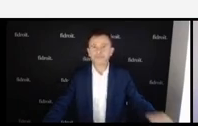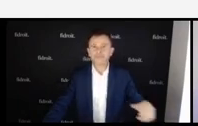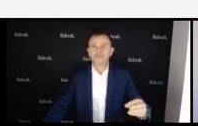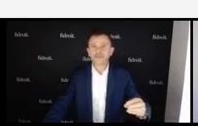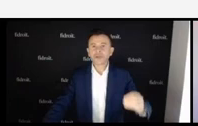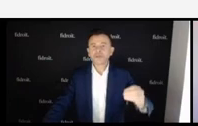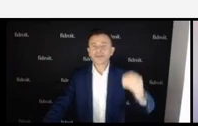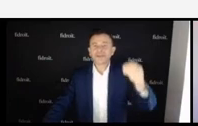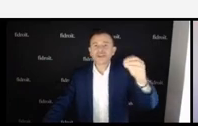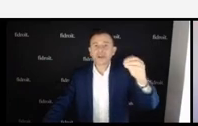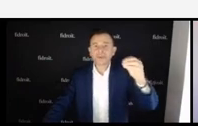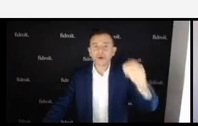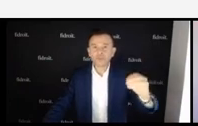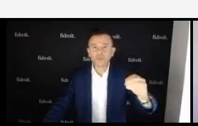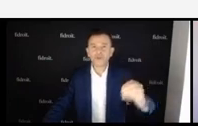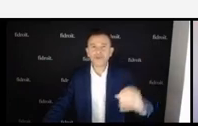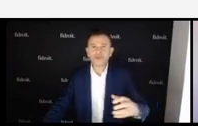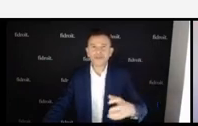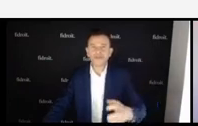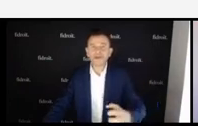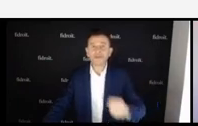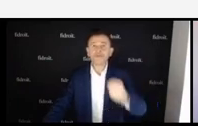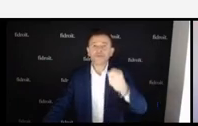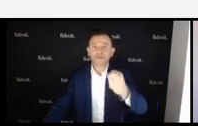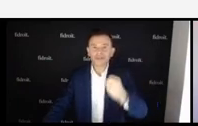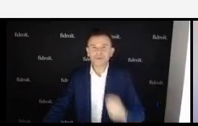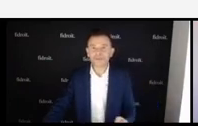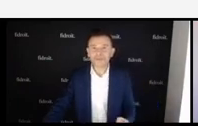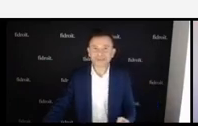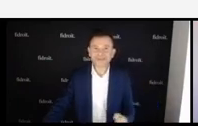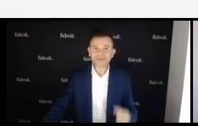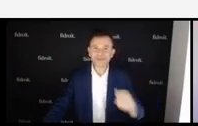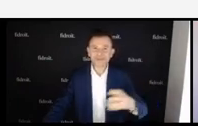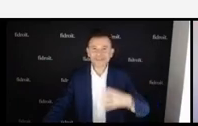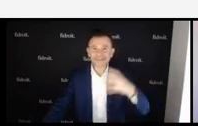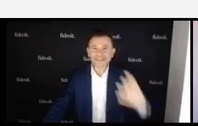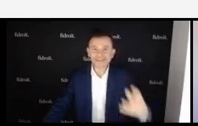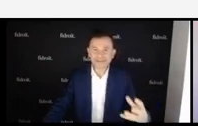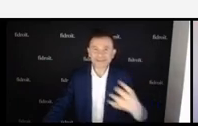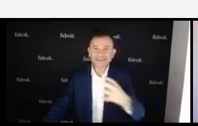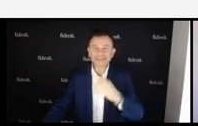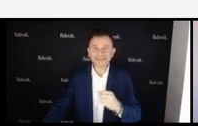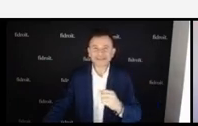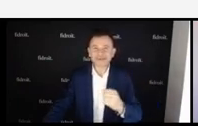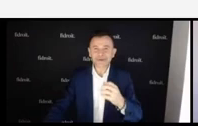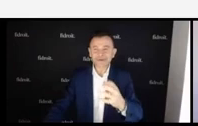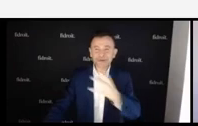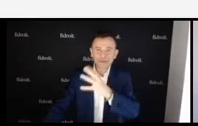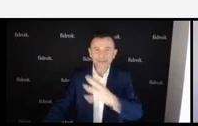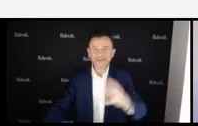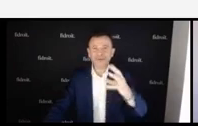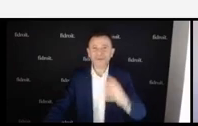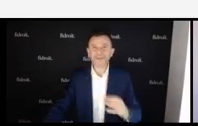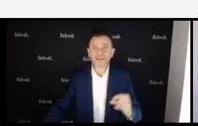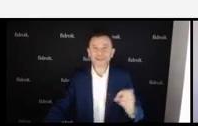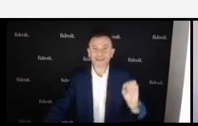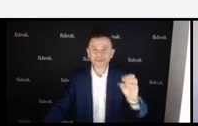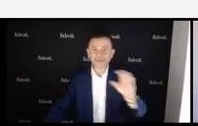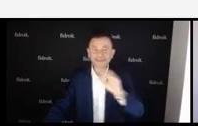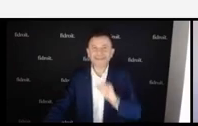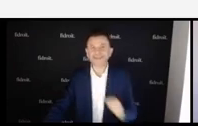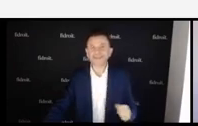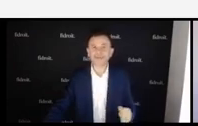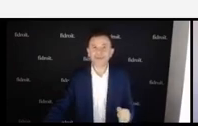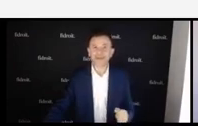Alors, j'avais peut-être déjà un préambule qui n'est peut-être pas totalement perceptible, pas assez explicite avec ce code couleur, mais qui vous donne déjà